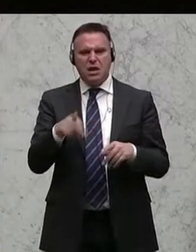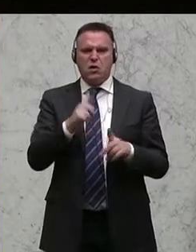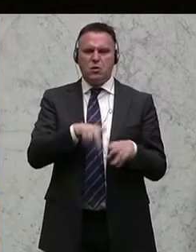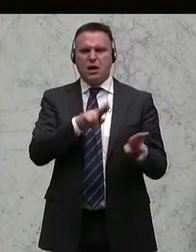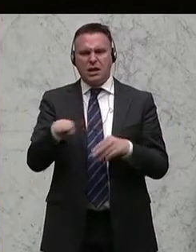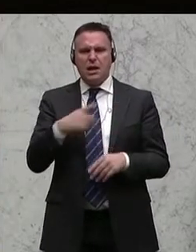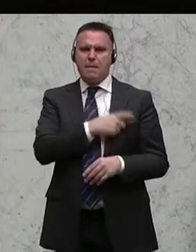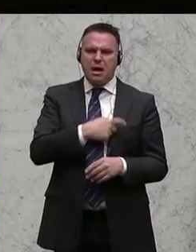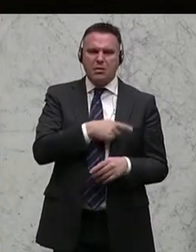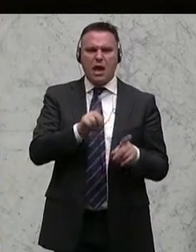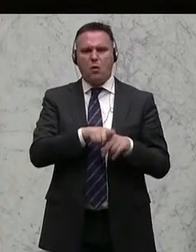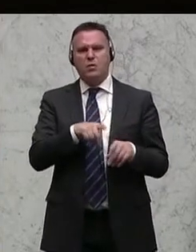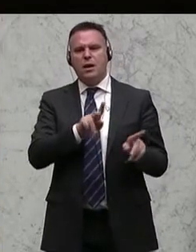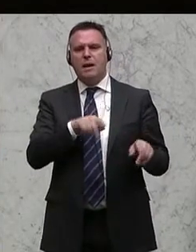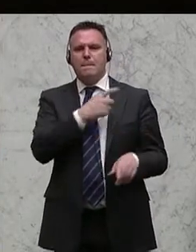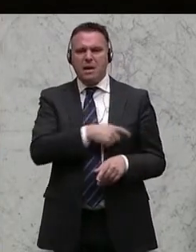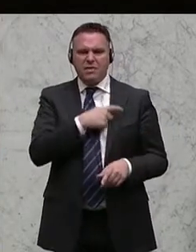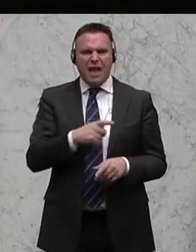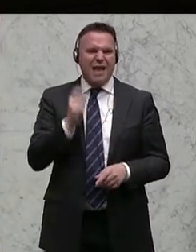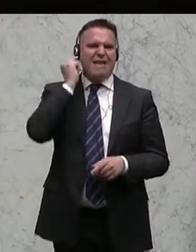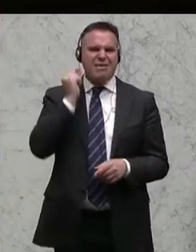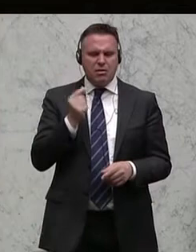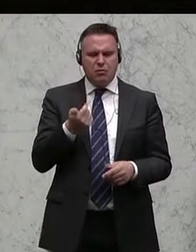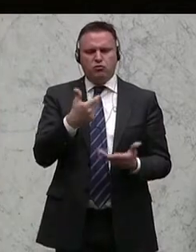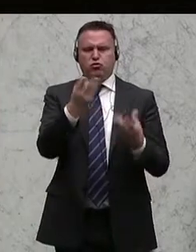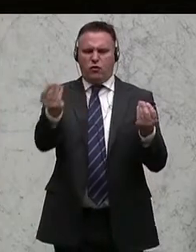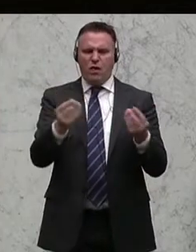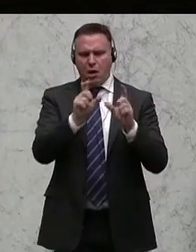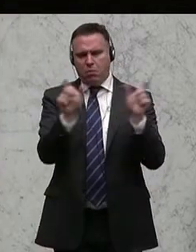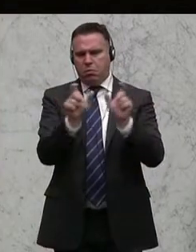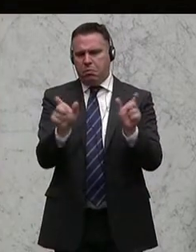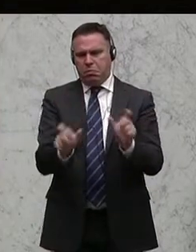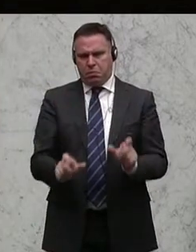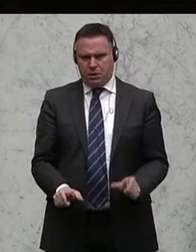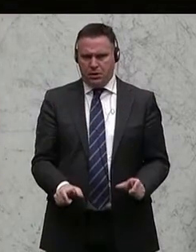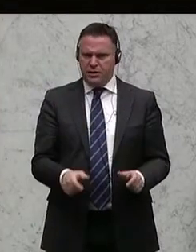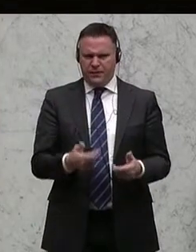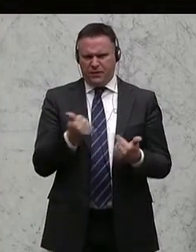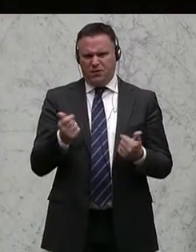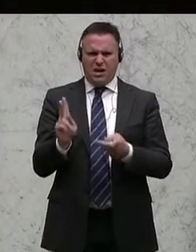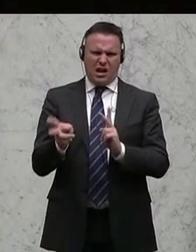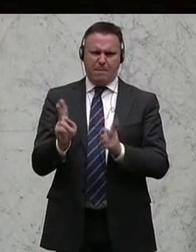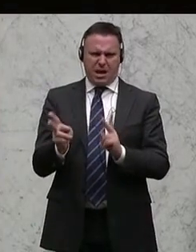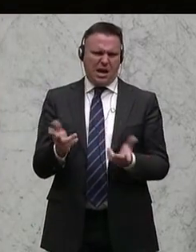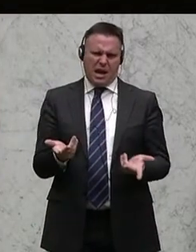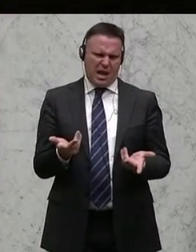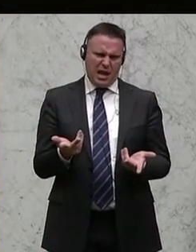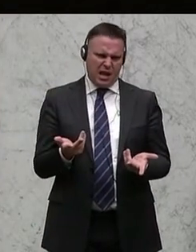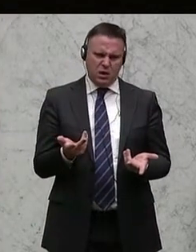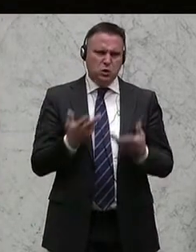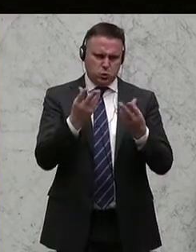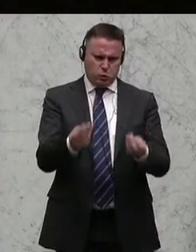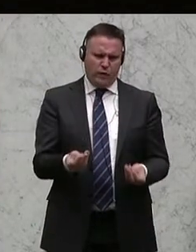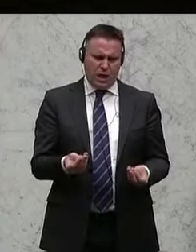Richterinnen, Parteien und Parteien und so weiter gesprochen. Also im kabarettistischen Sinn fast möchte ich das so